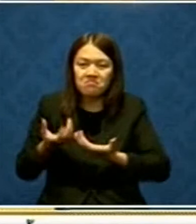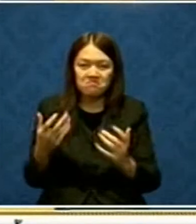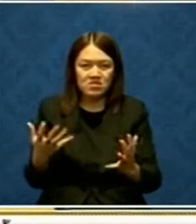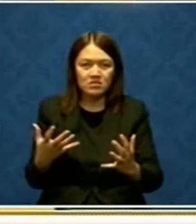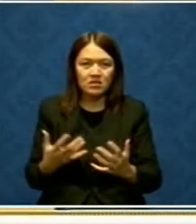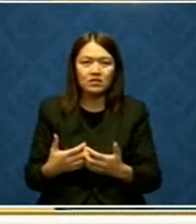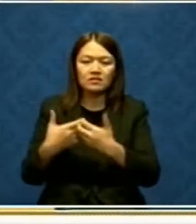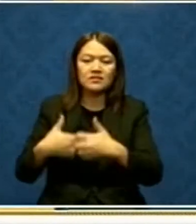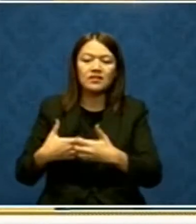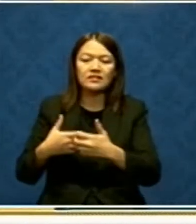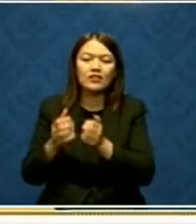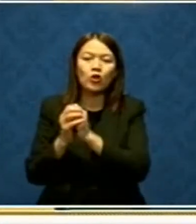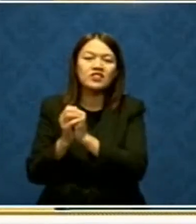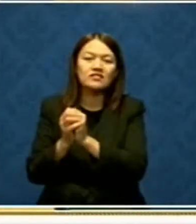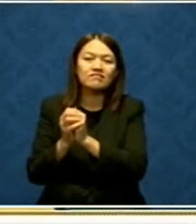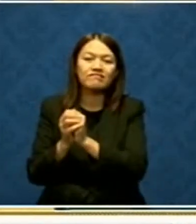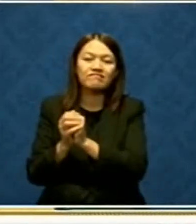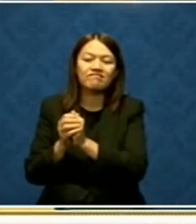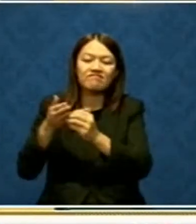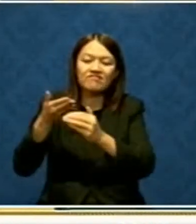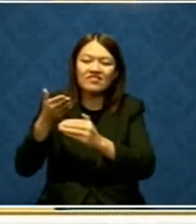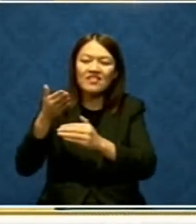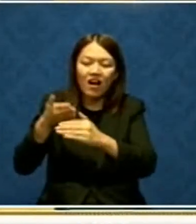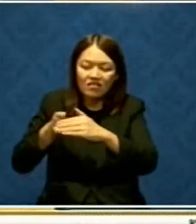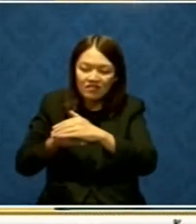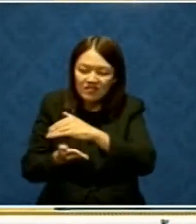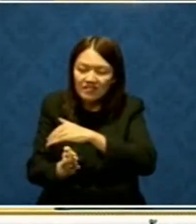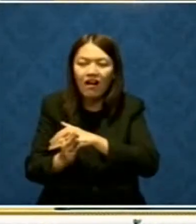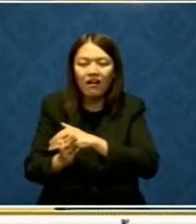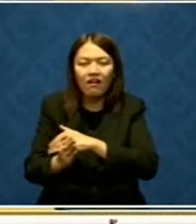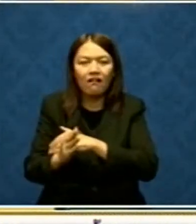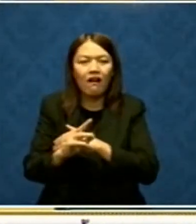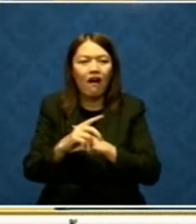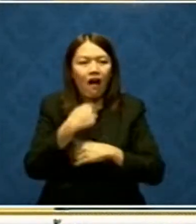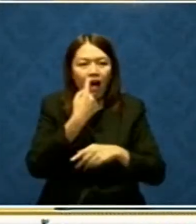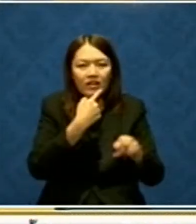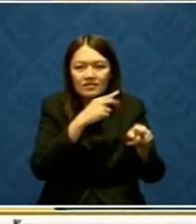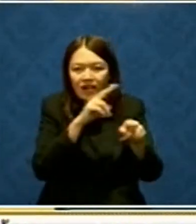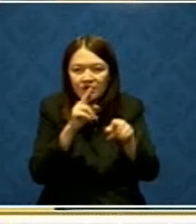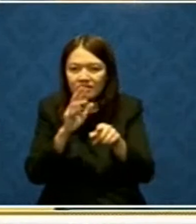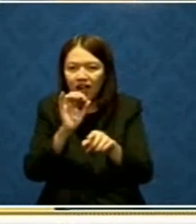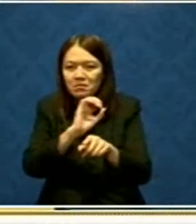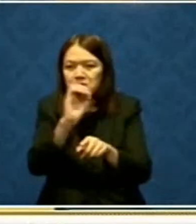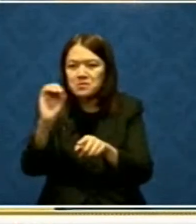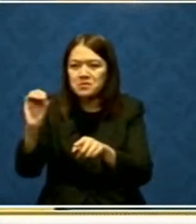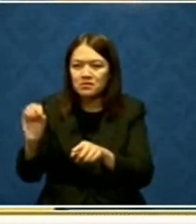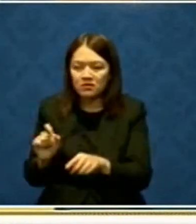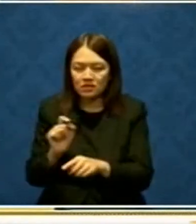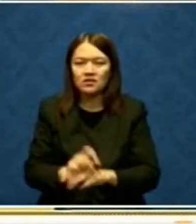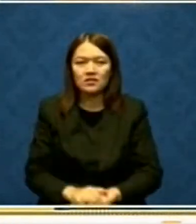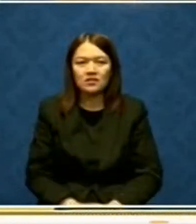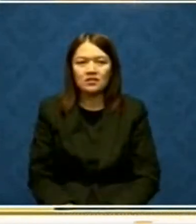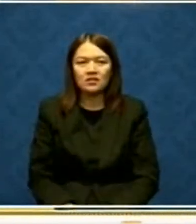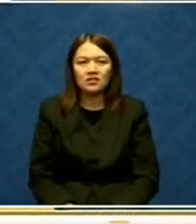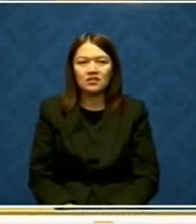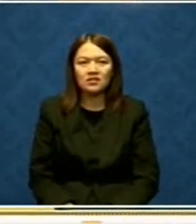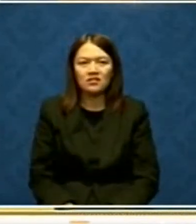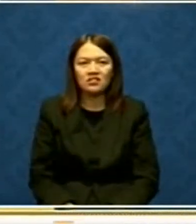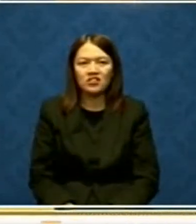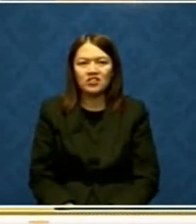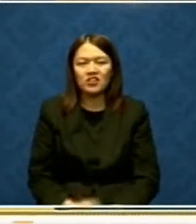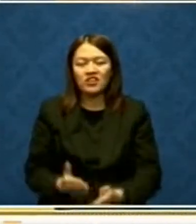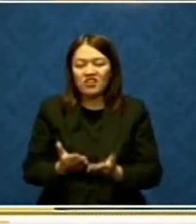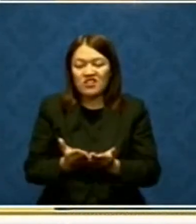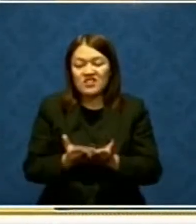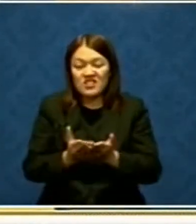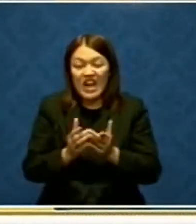ย่างเดียวคือเครื่องยนต์จีนที่ยังไม่เคยมีใครใช้อีกเหตุผลนึงท่านประธานเรือดำน้ำจีนมันใหญ่ครับตัวเรือเนี่ยมันเ